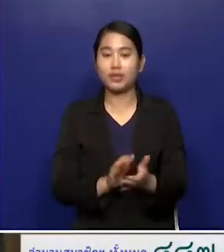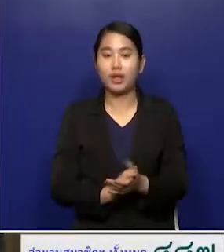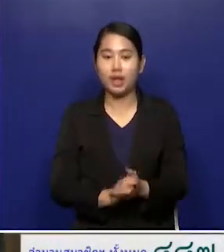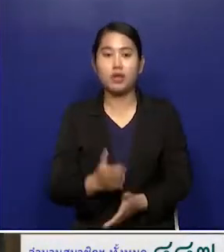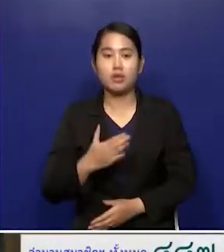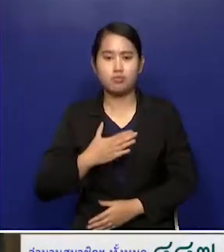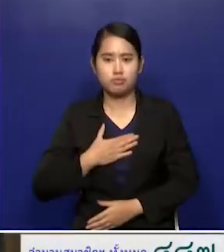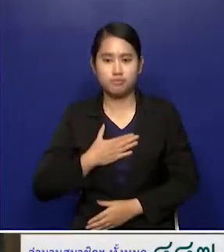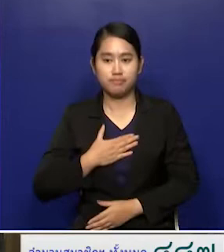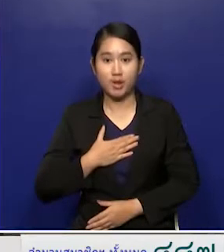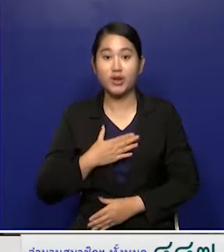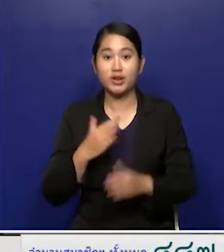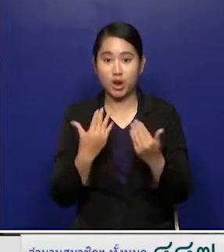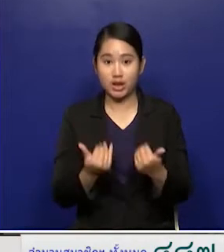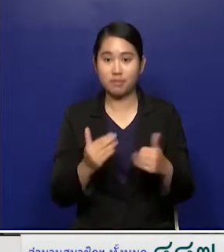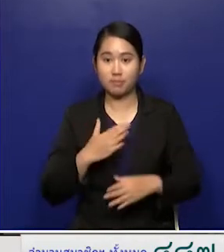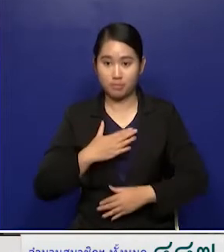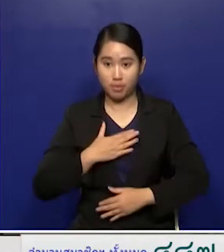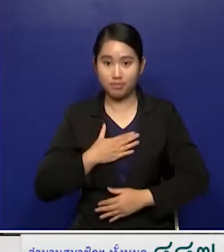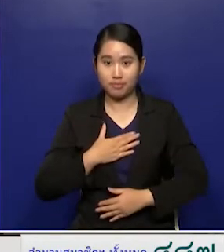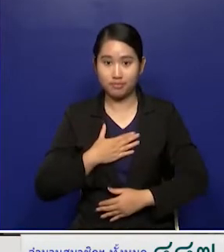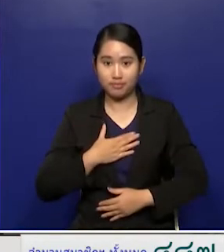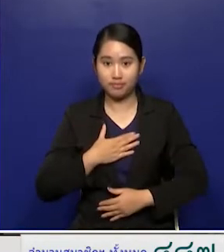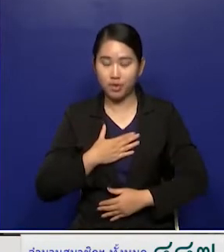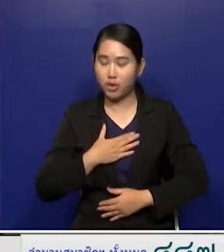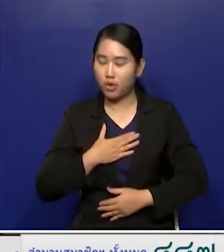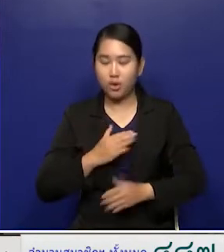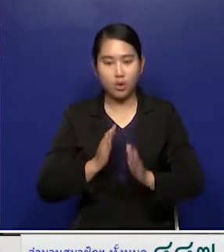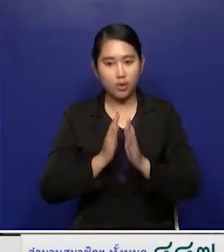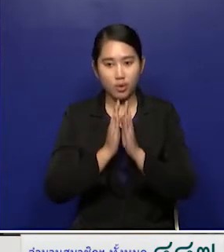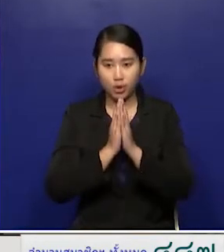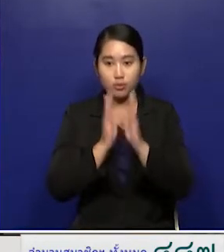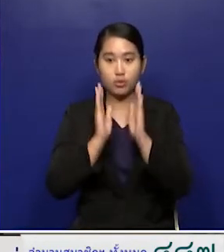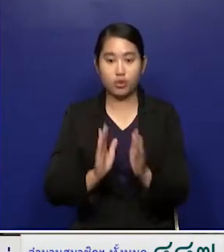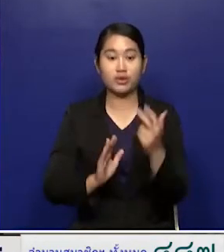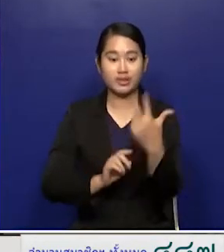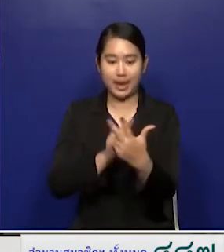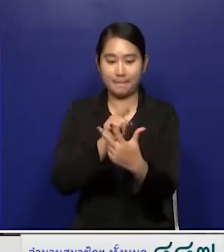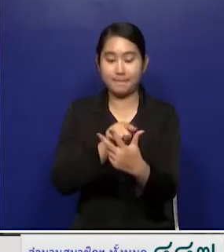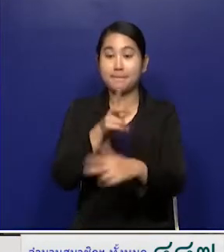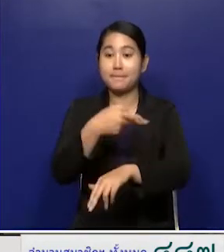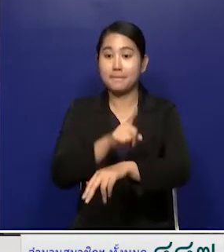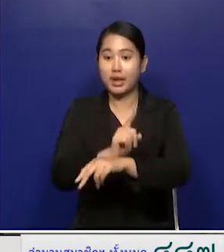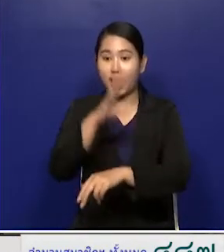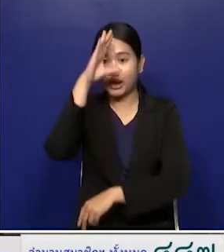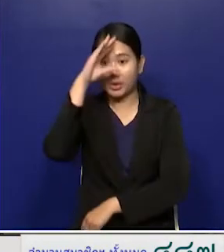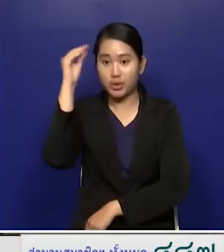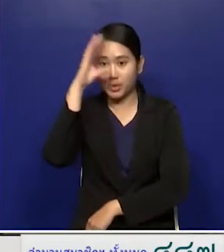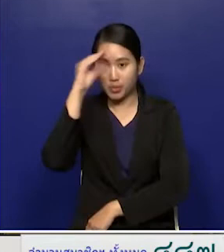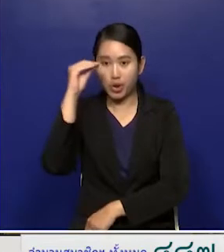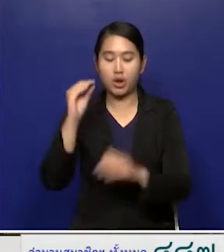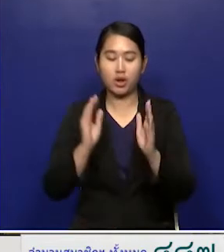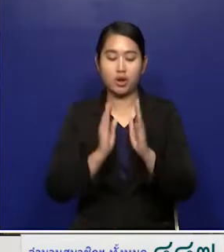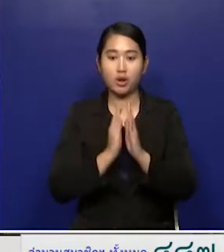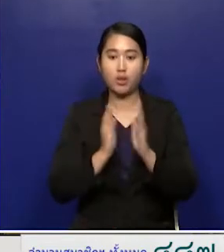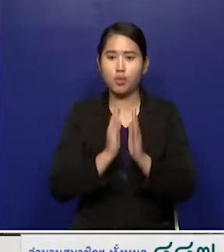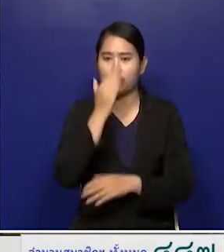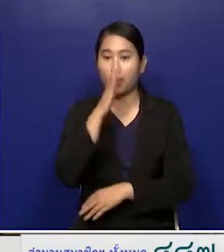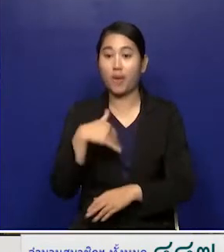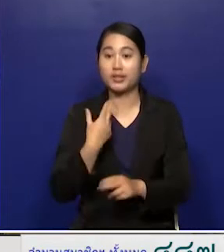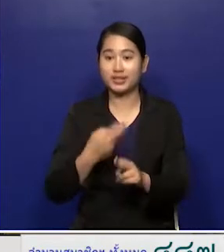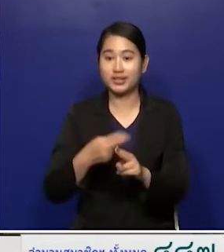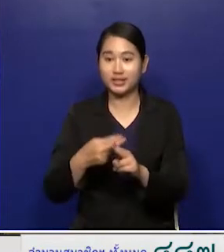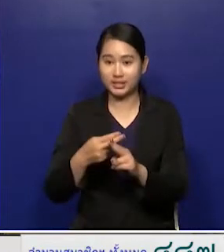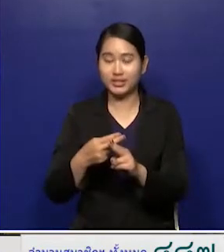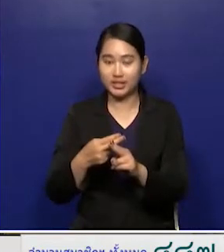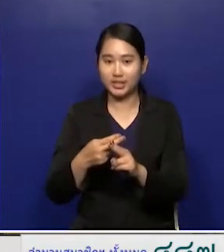บที่อัวิญาตให้เพ่มเตมราชื่อผมเข้าไปนะครั